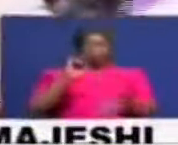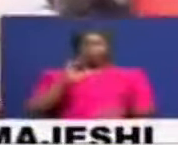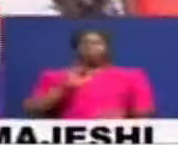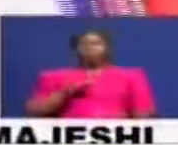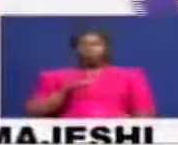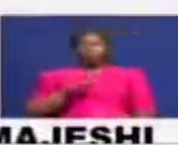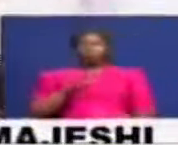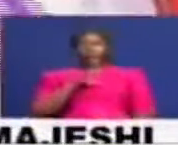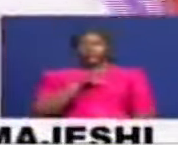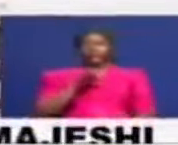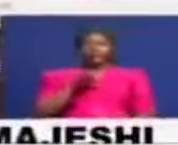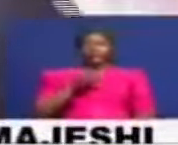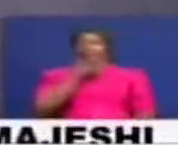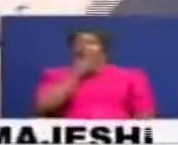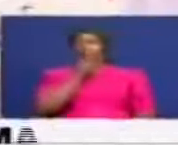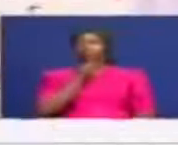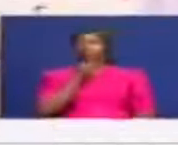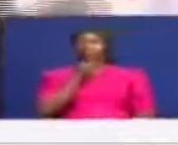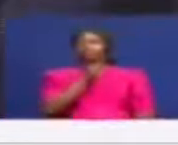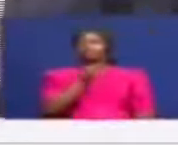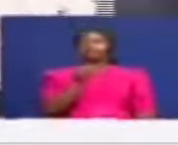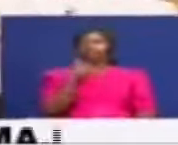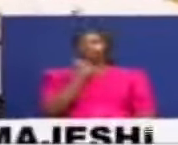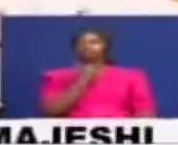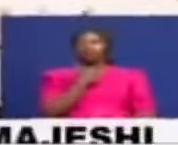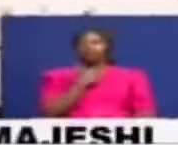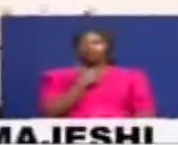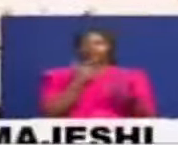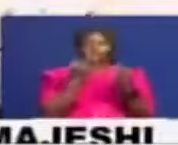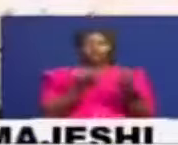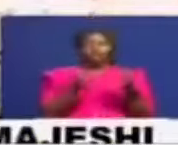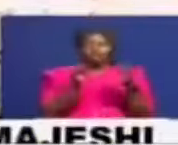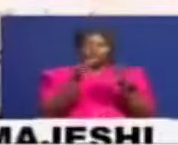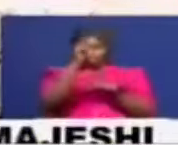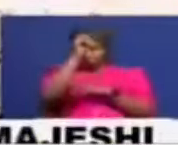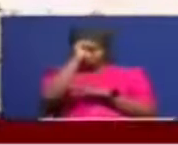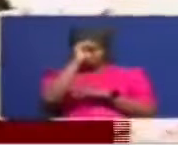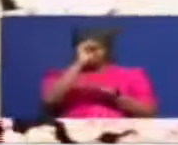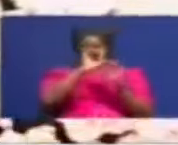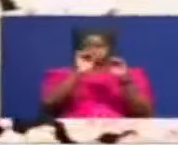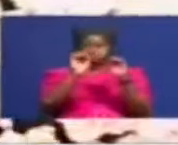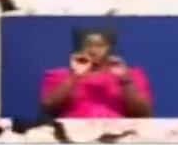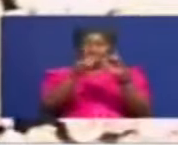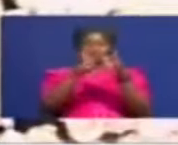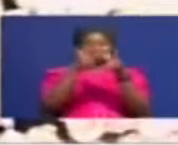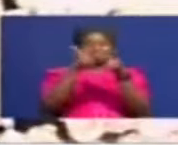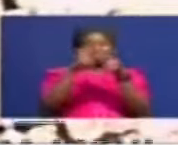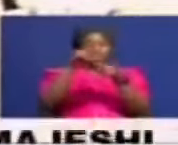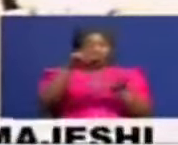cha kijeshi ni aliingia kama cadet mwaka